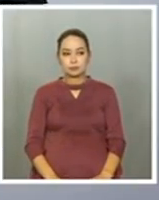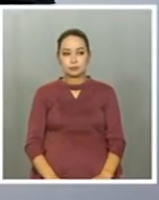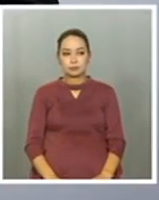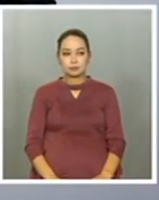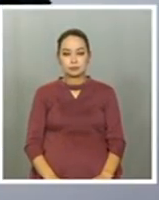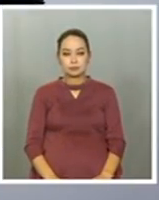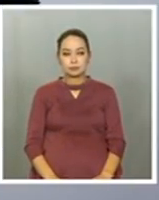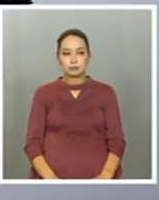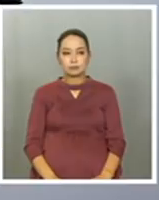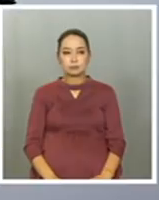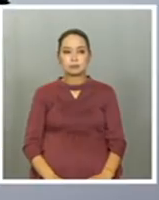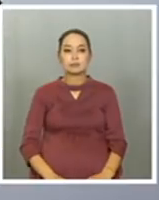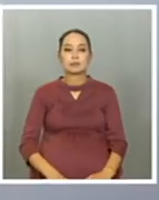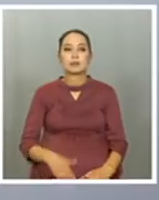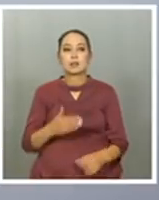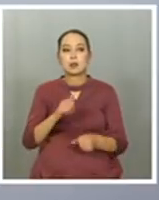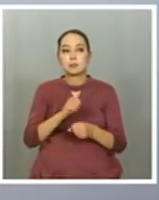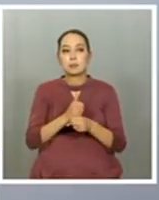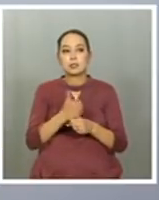Енді